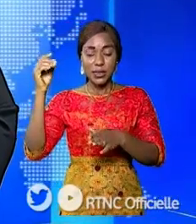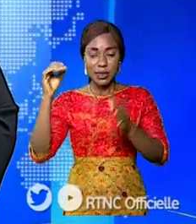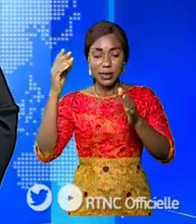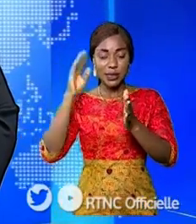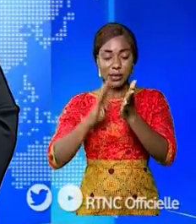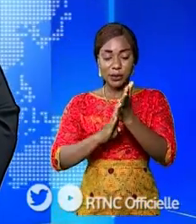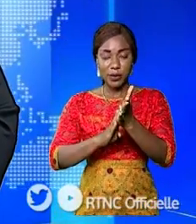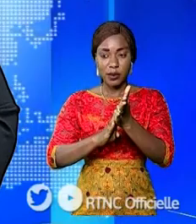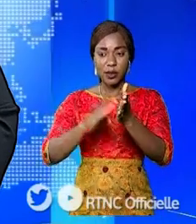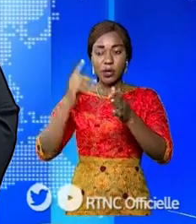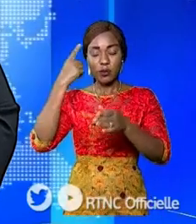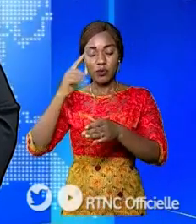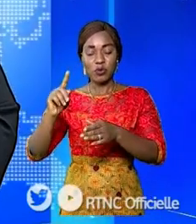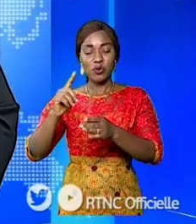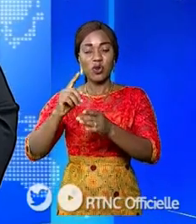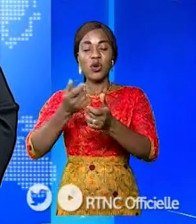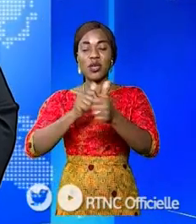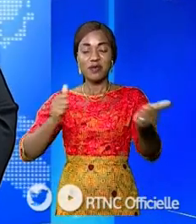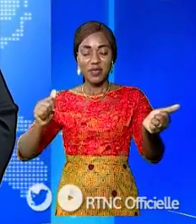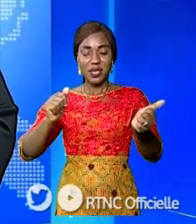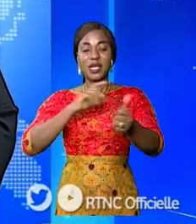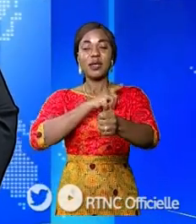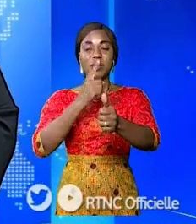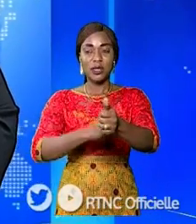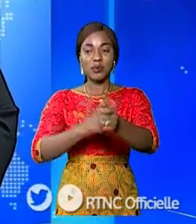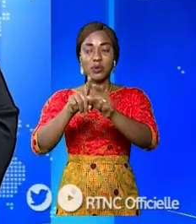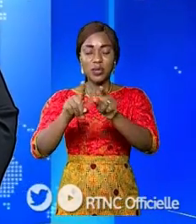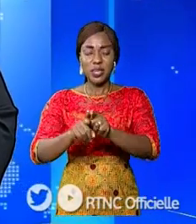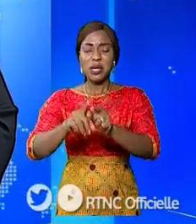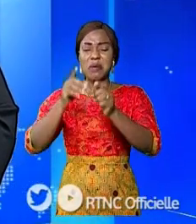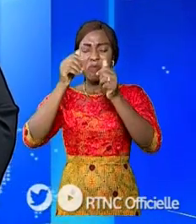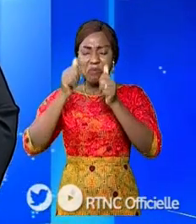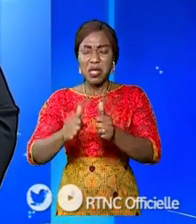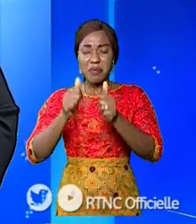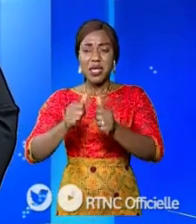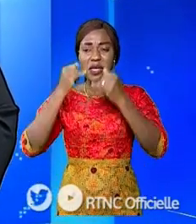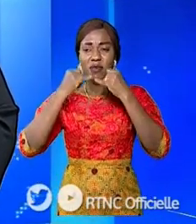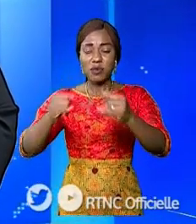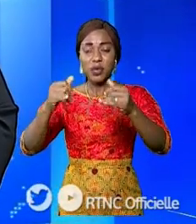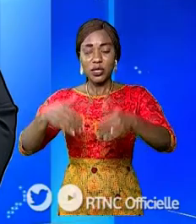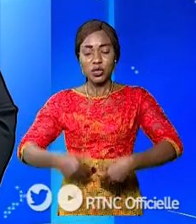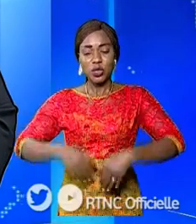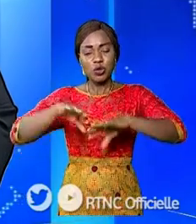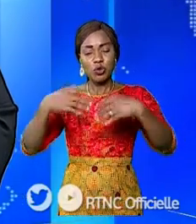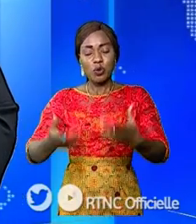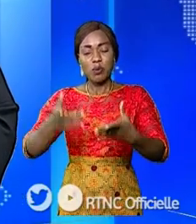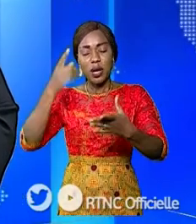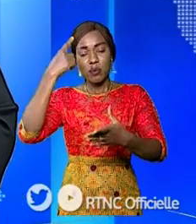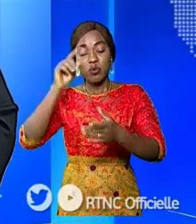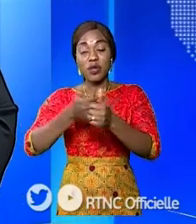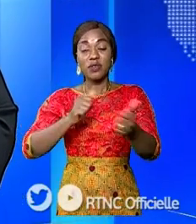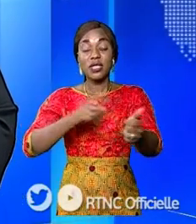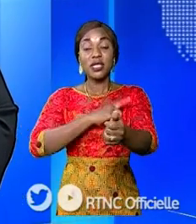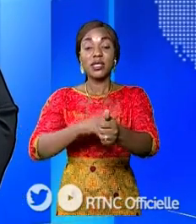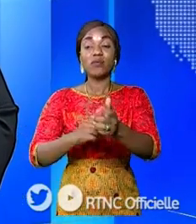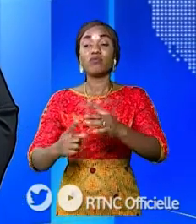de la contraception. Cette année, on voudrait mieux informer les jeunes sur différents moyens de contraception et